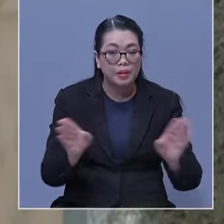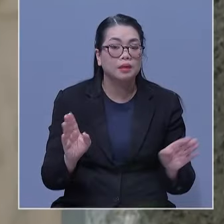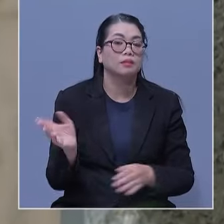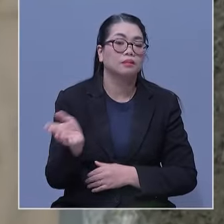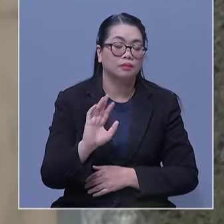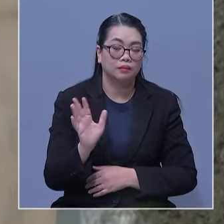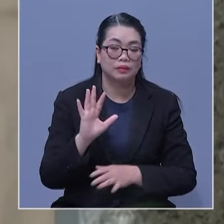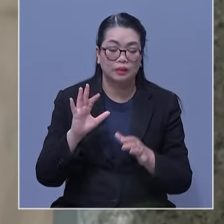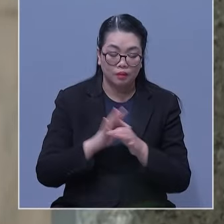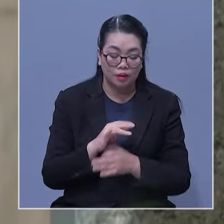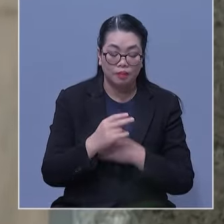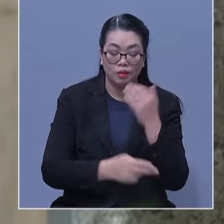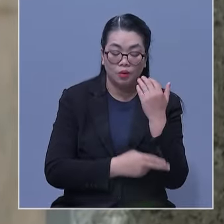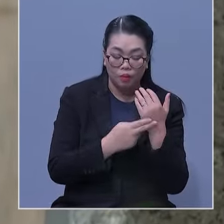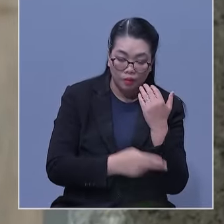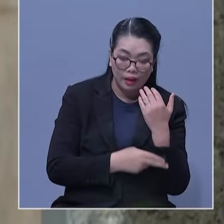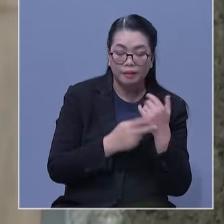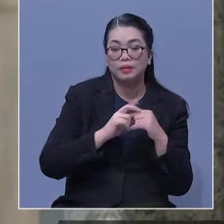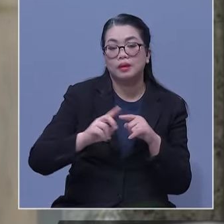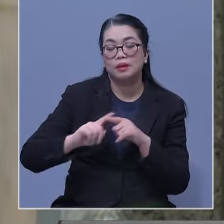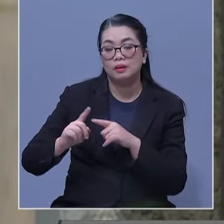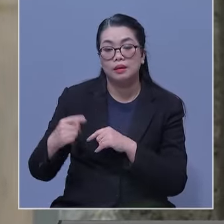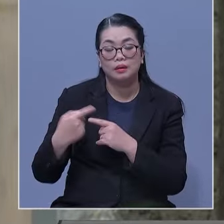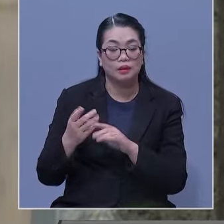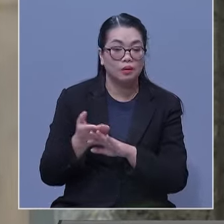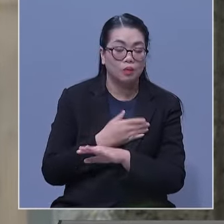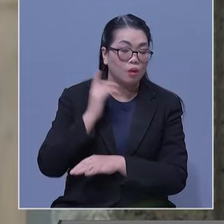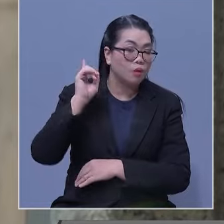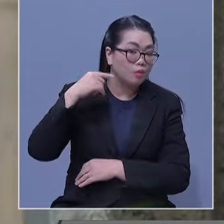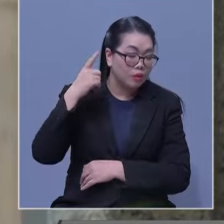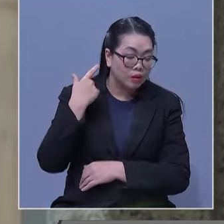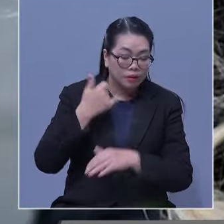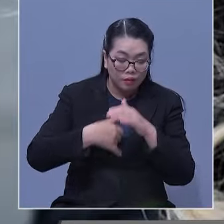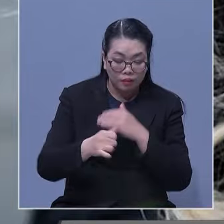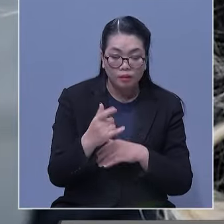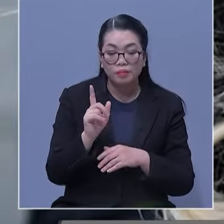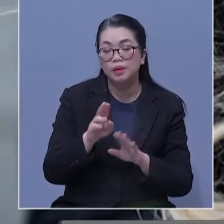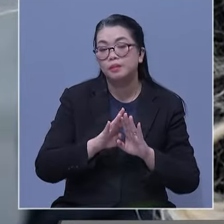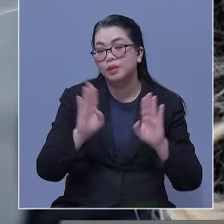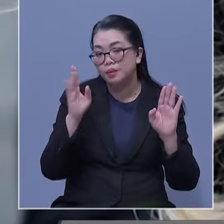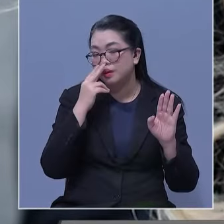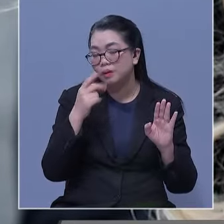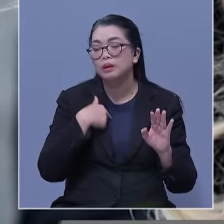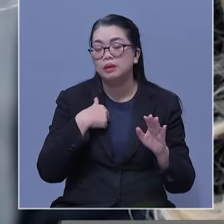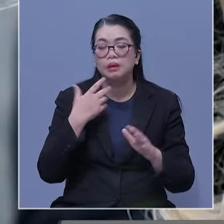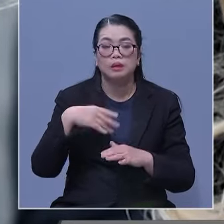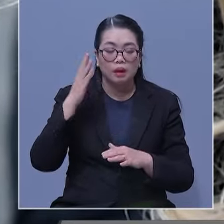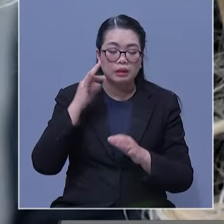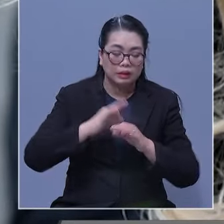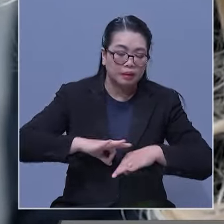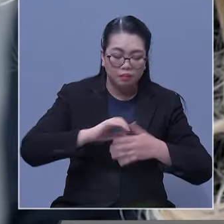ๆที่เคยมีต่อกันในโรงแรมแห่งหนึ่งหลังจากที่ก่อนหน้านี้เป็นทางฝ่ายหญิงเนี่ยเขาออกมาเหมือนเปิดเผยค่ะว่าเธอเคยมี